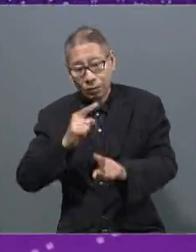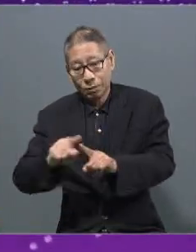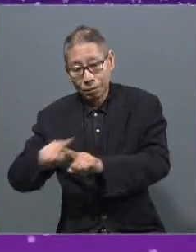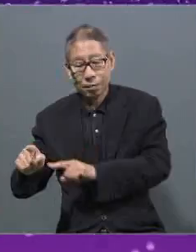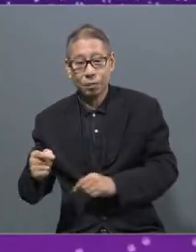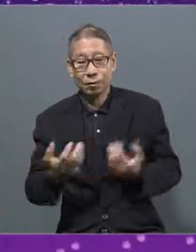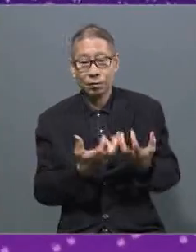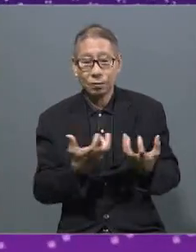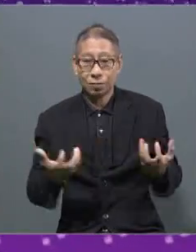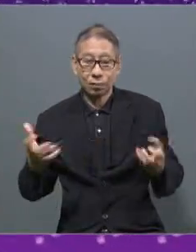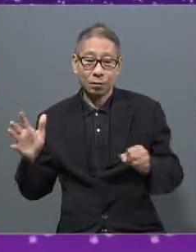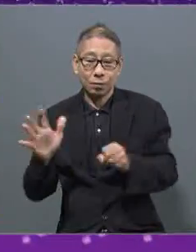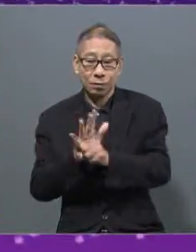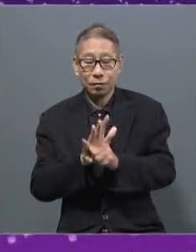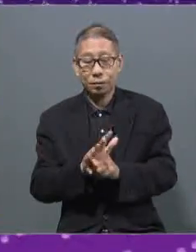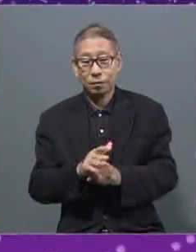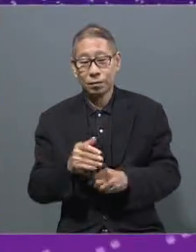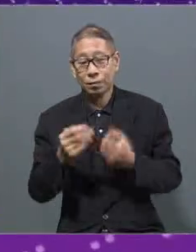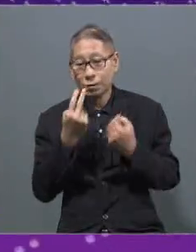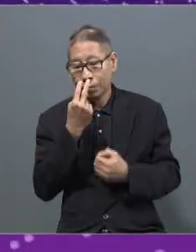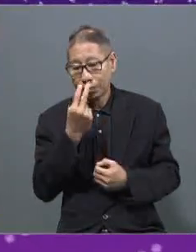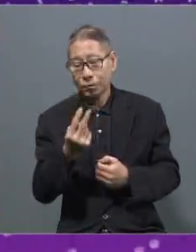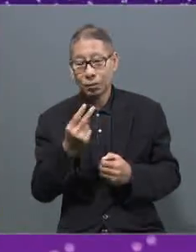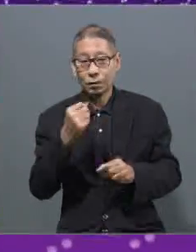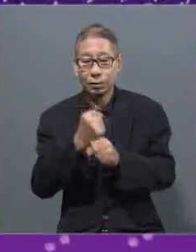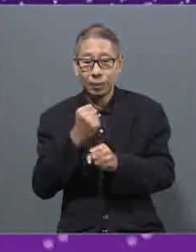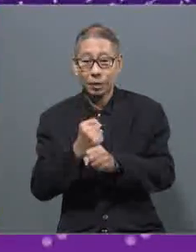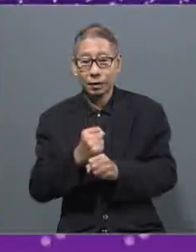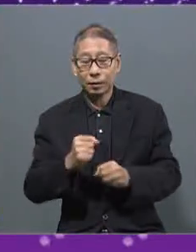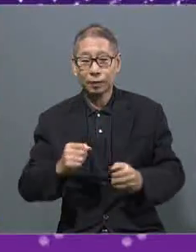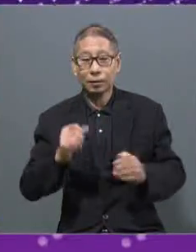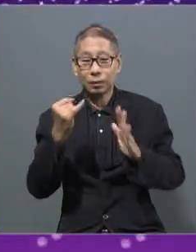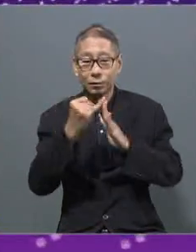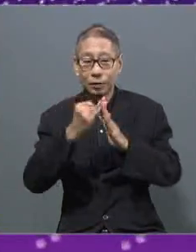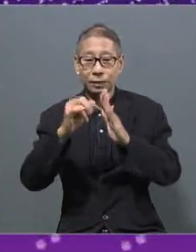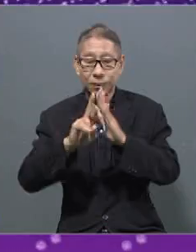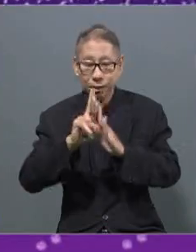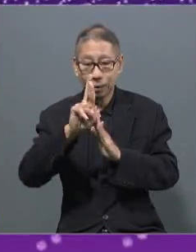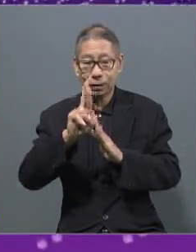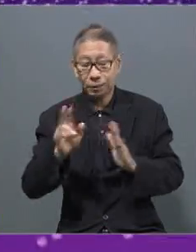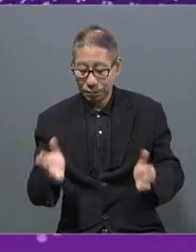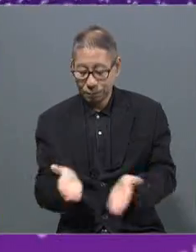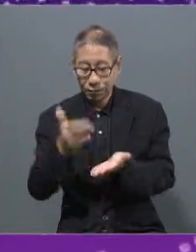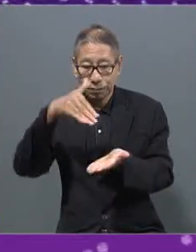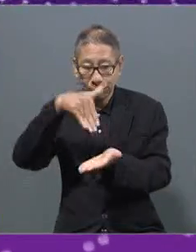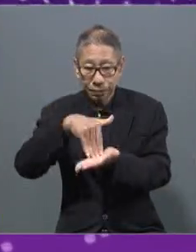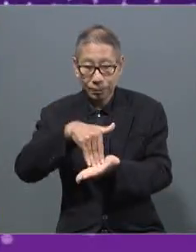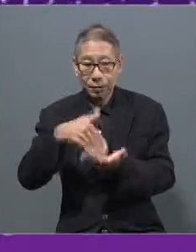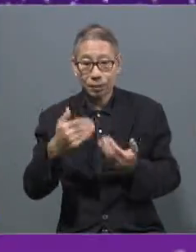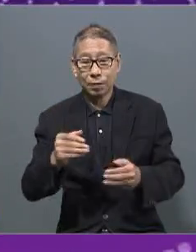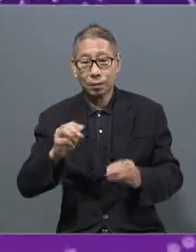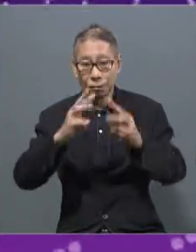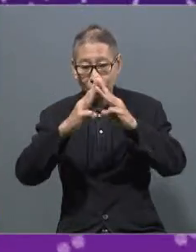ชุดครับเดินทางไปปฏิบัติภารกิจที่สำนักงานสาธารณสุขจังหวัดเชียงรายสนับสนุนดูแลศูนย์พักพิงณวัดห้ว